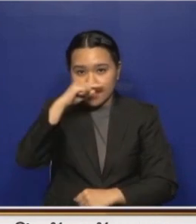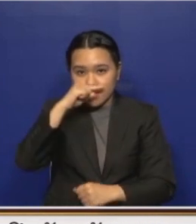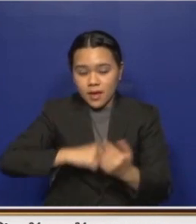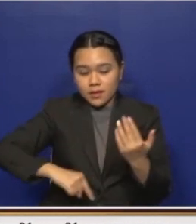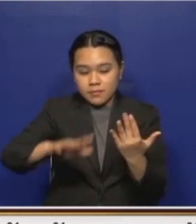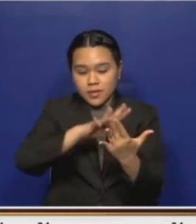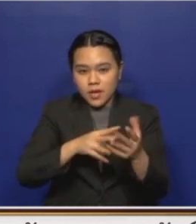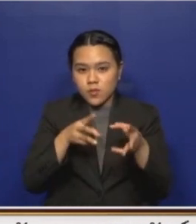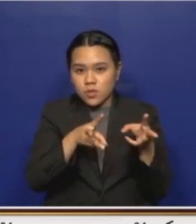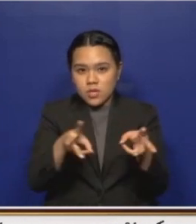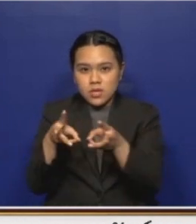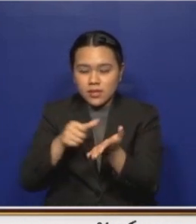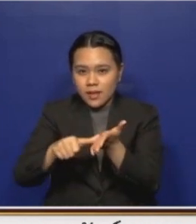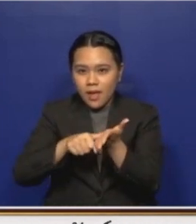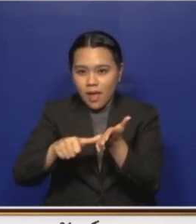ต้องพูด